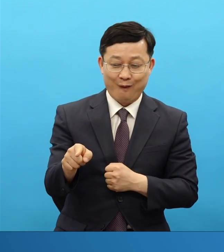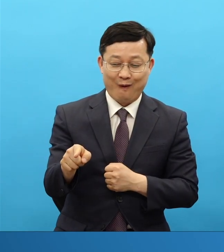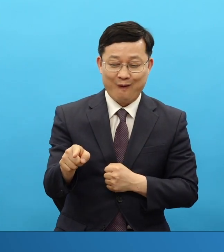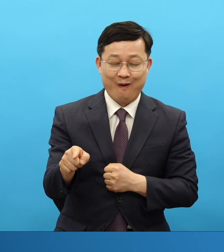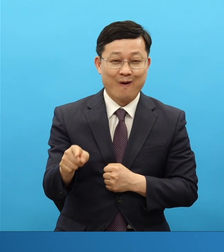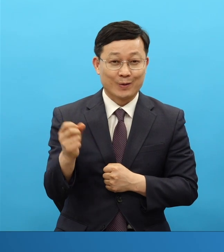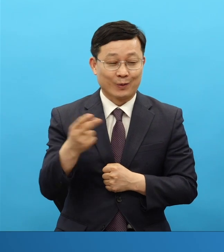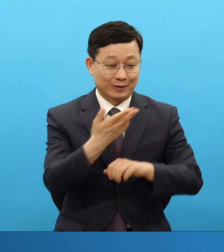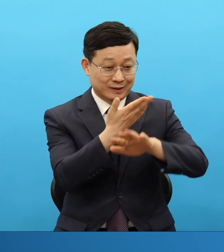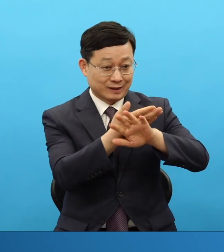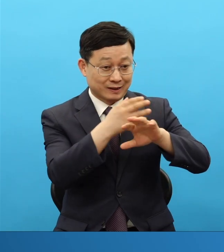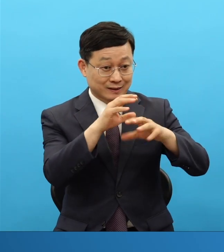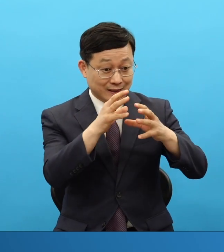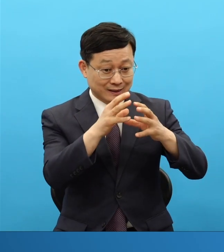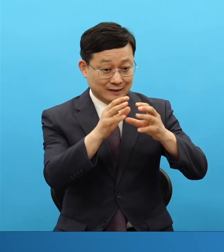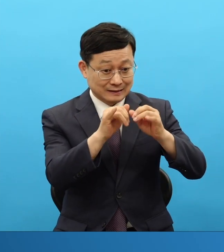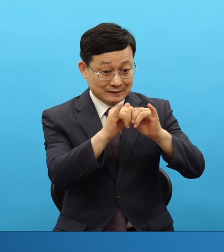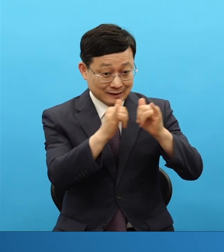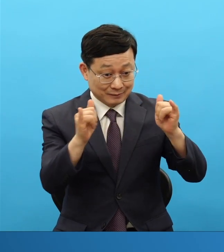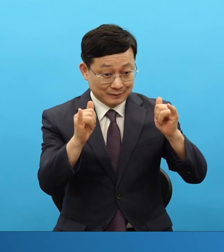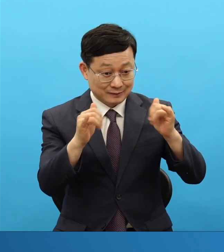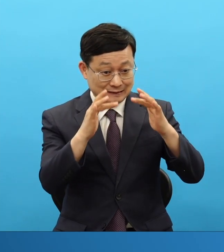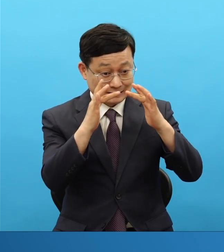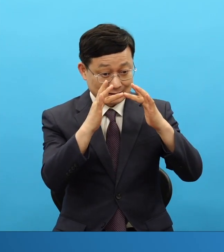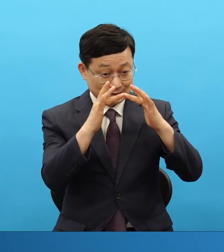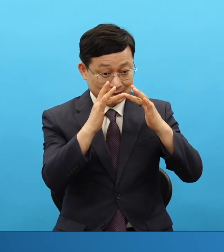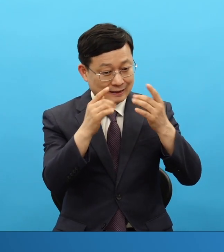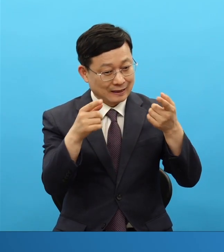듣고 계시겠죠. And also everyone is listening to message overseas.